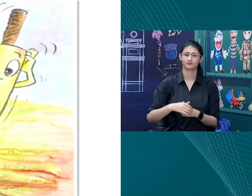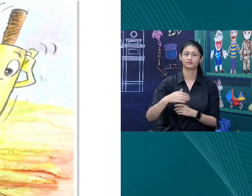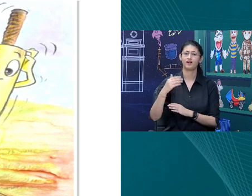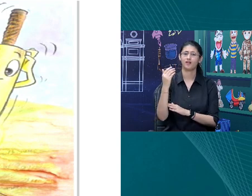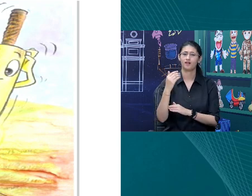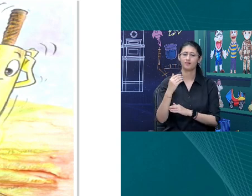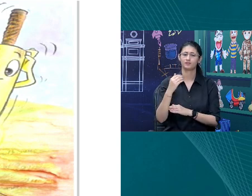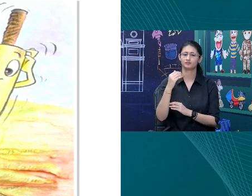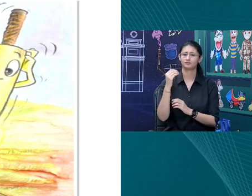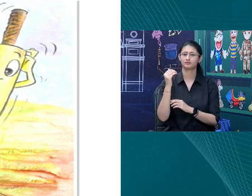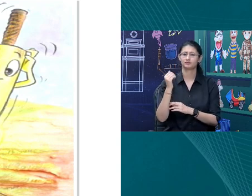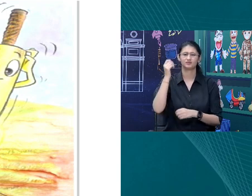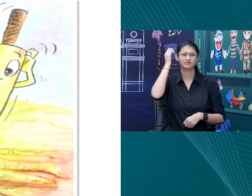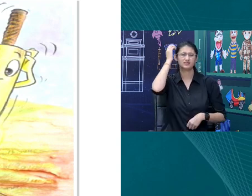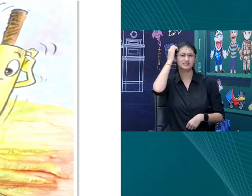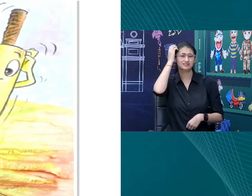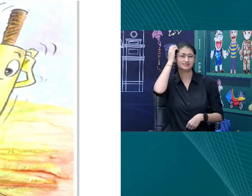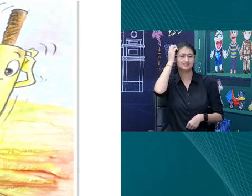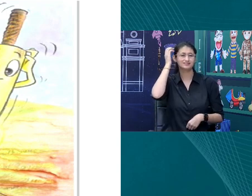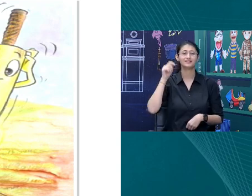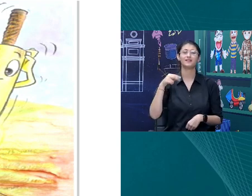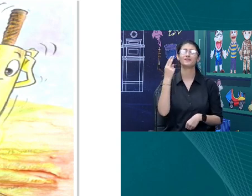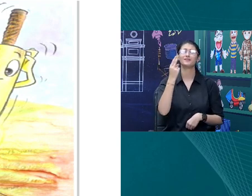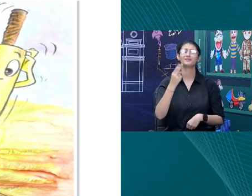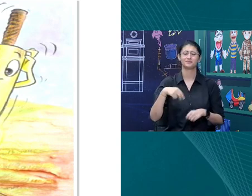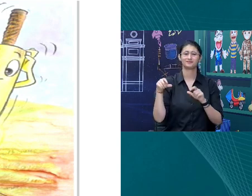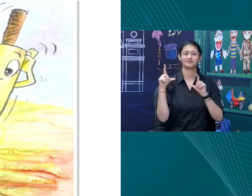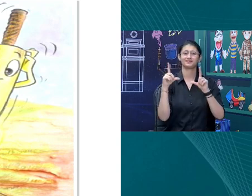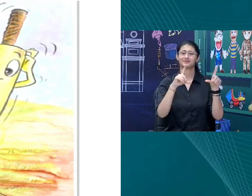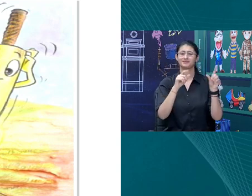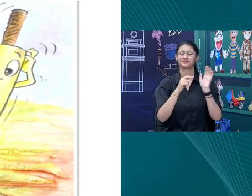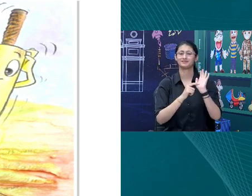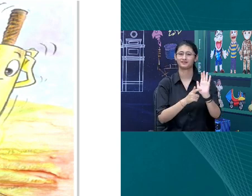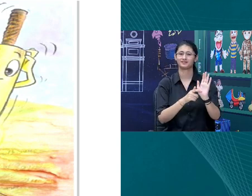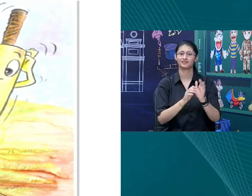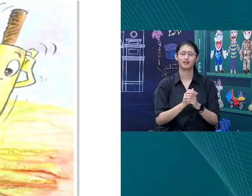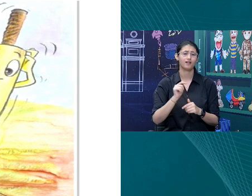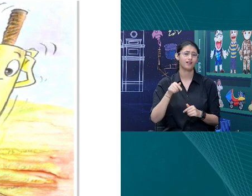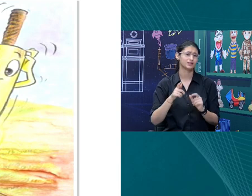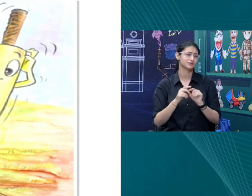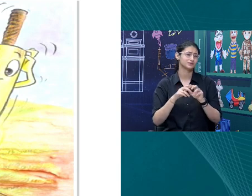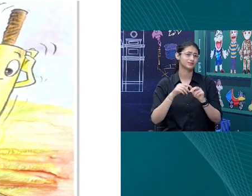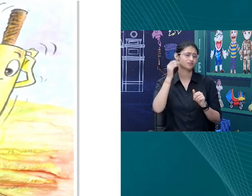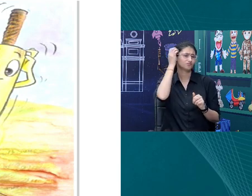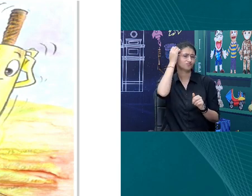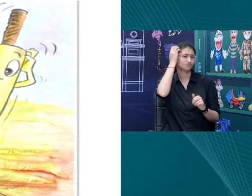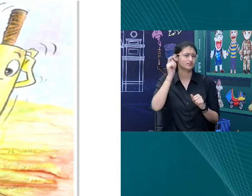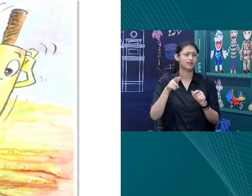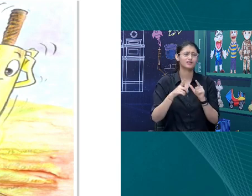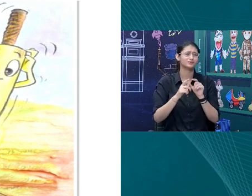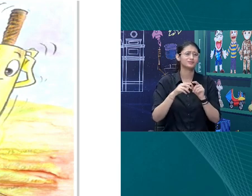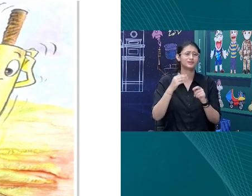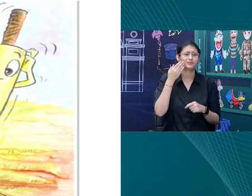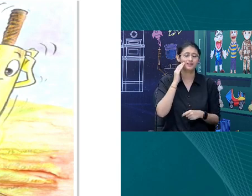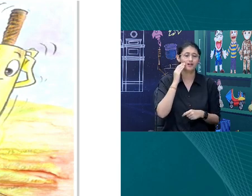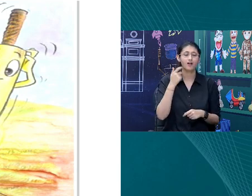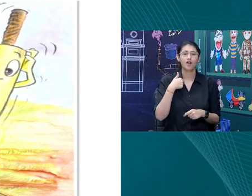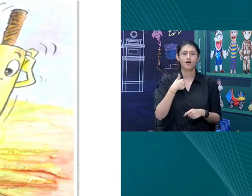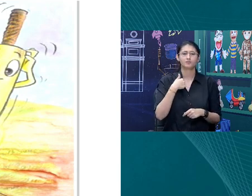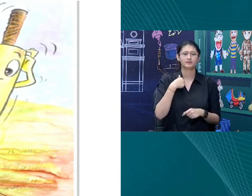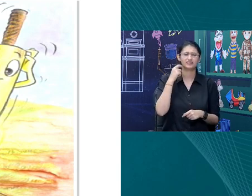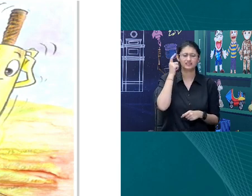सर की तरफ है वह सर खुजला रहा है तो ऐसा हम कब करते हैं जब हम कुछ ढूंढ रहे होते हैं कोई विचार